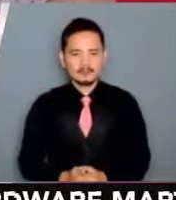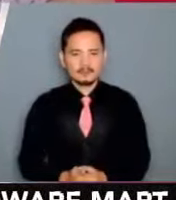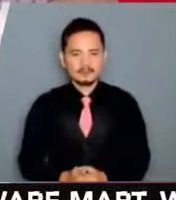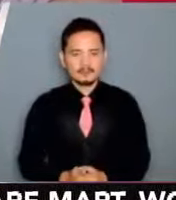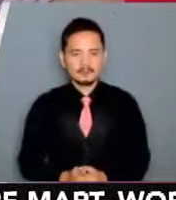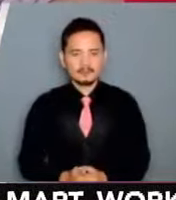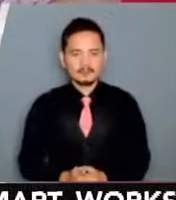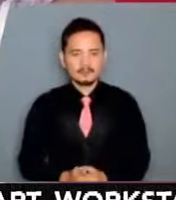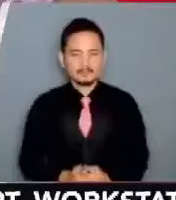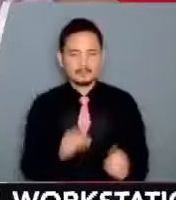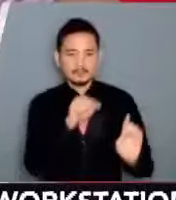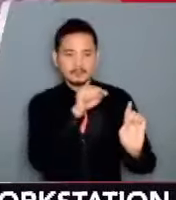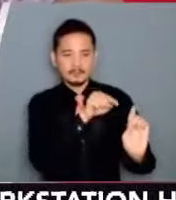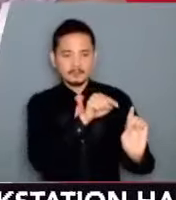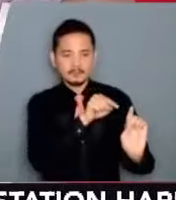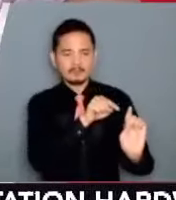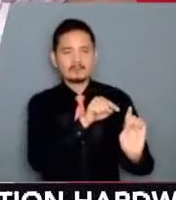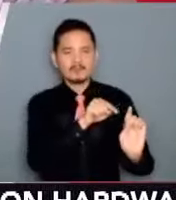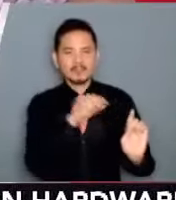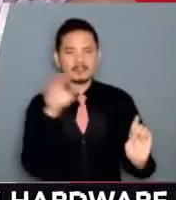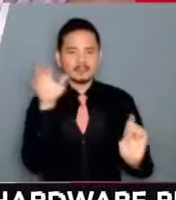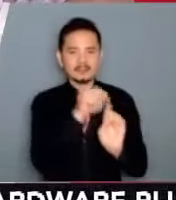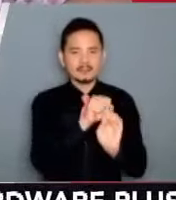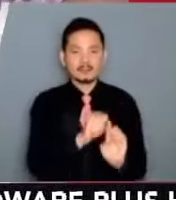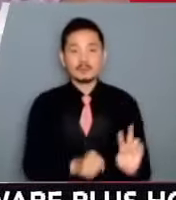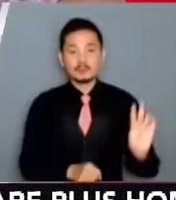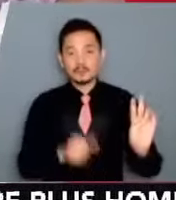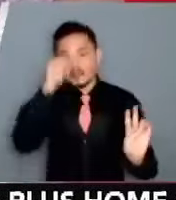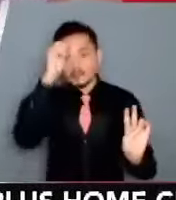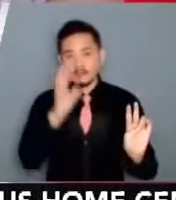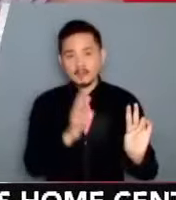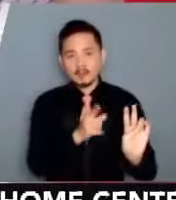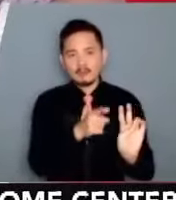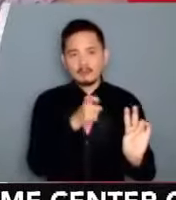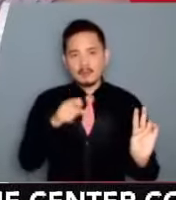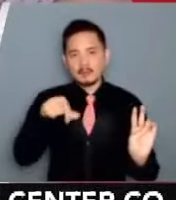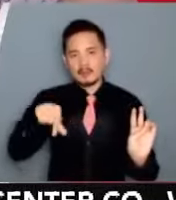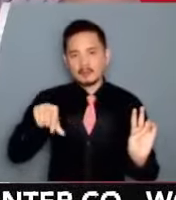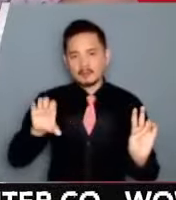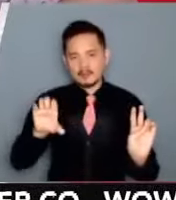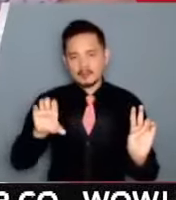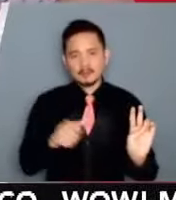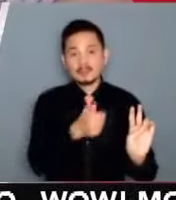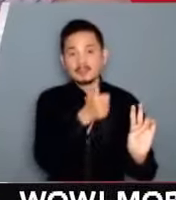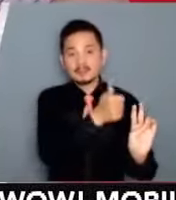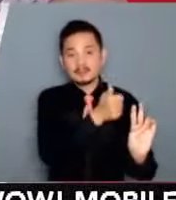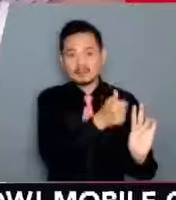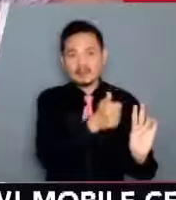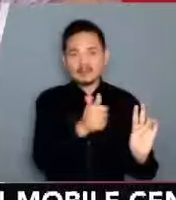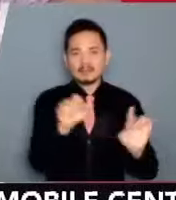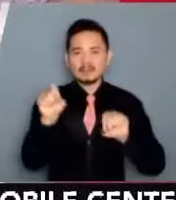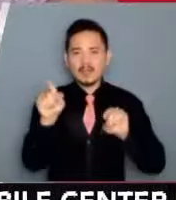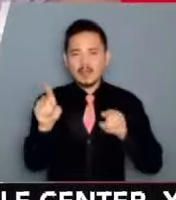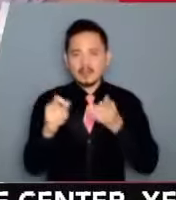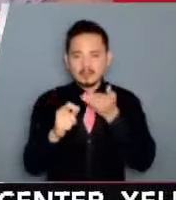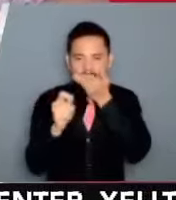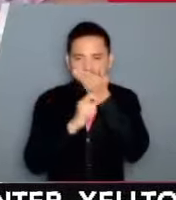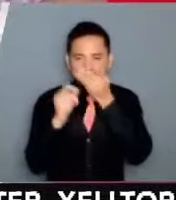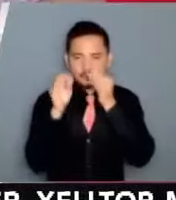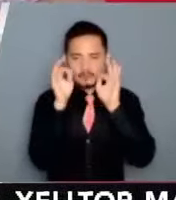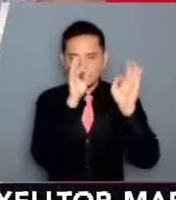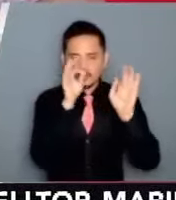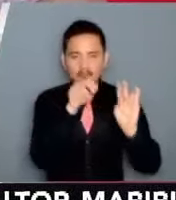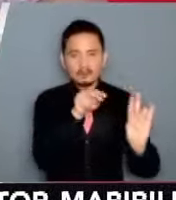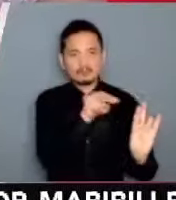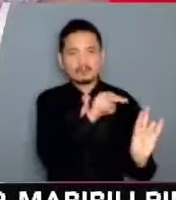Arestado ang dalawang lalaki sa Quezon City na magkasabwat umano sa pagbebenta ng shabu. Itinanggi ng dalawa ang paratang. May unang